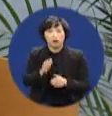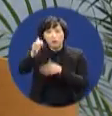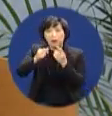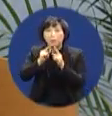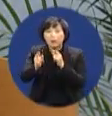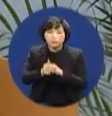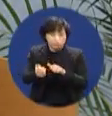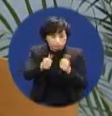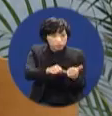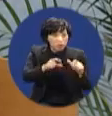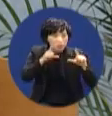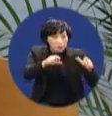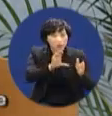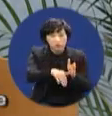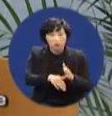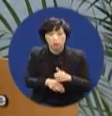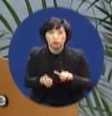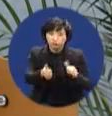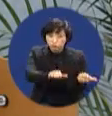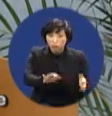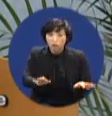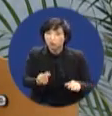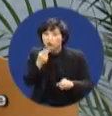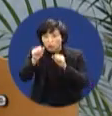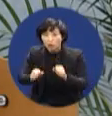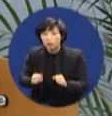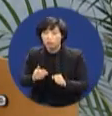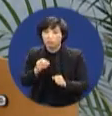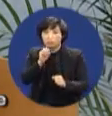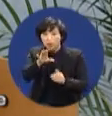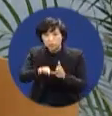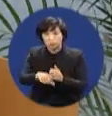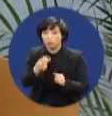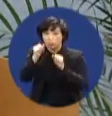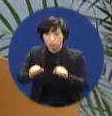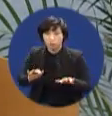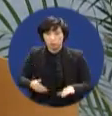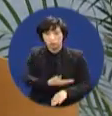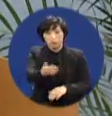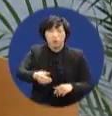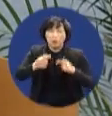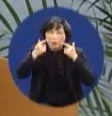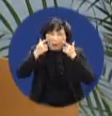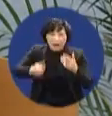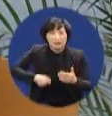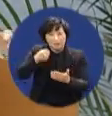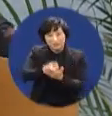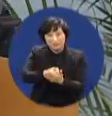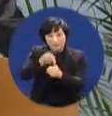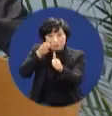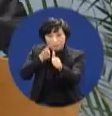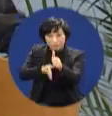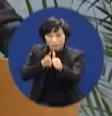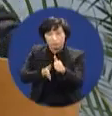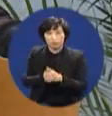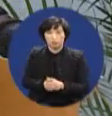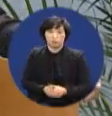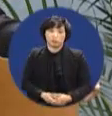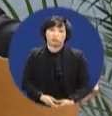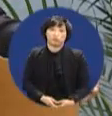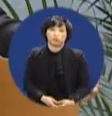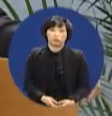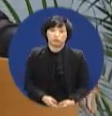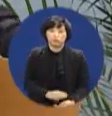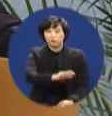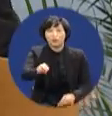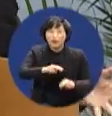죽는 거야. 그냥 산다면 사는 거야. 아주 철벽을 쳐버려야 된다 이 말이야. 우리